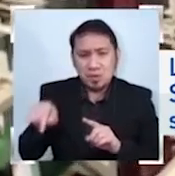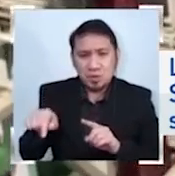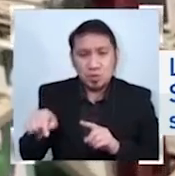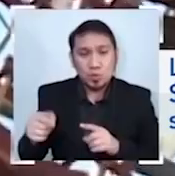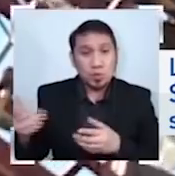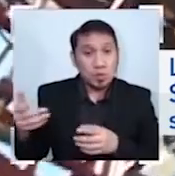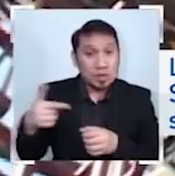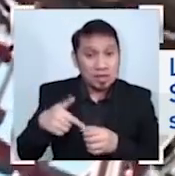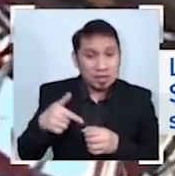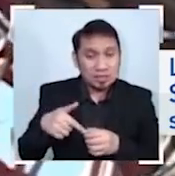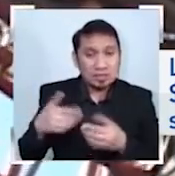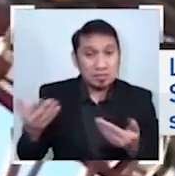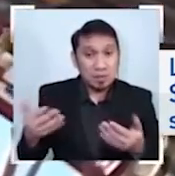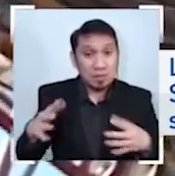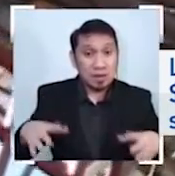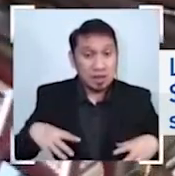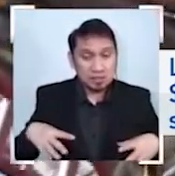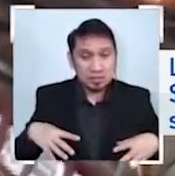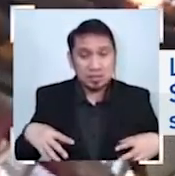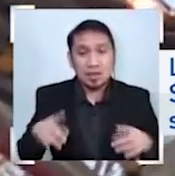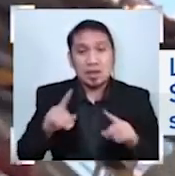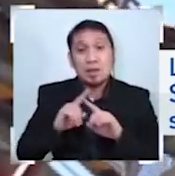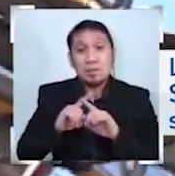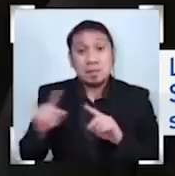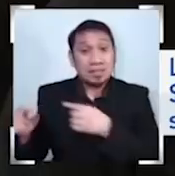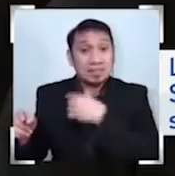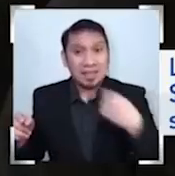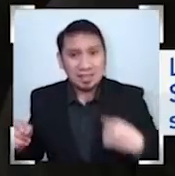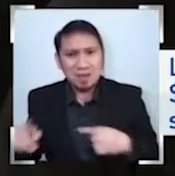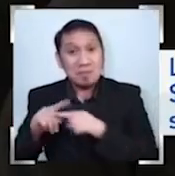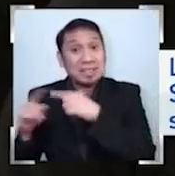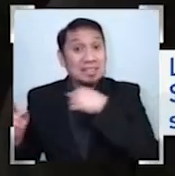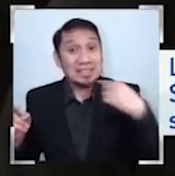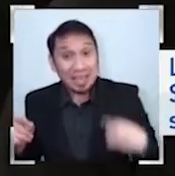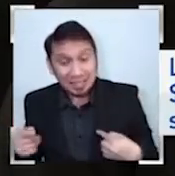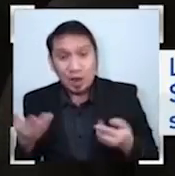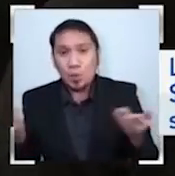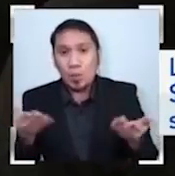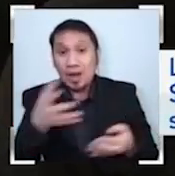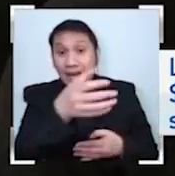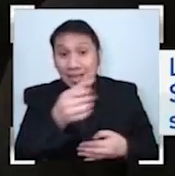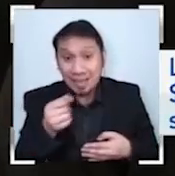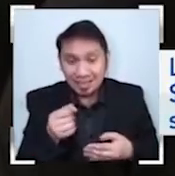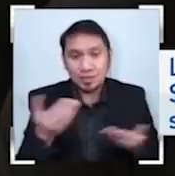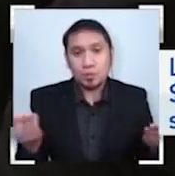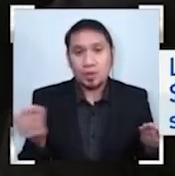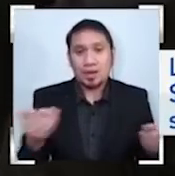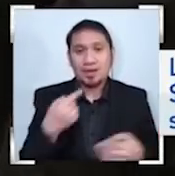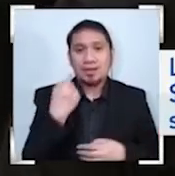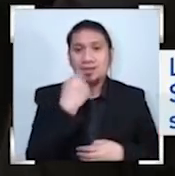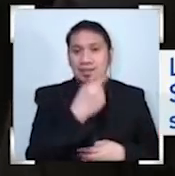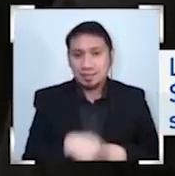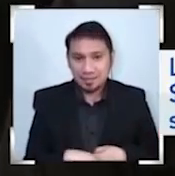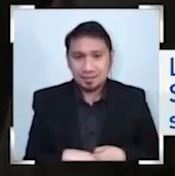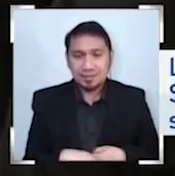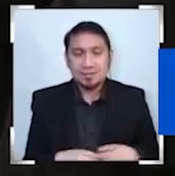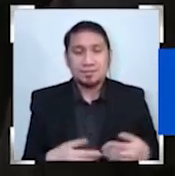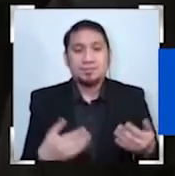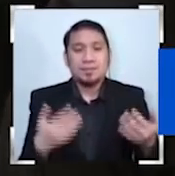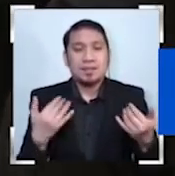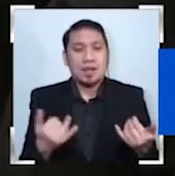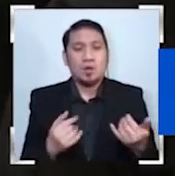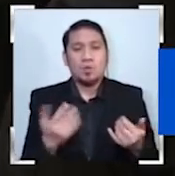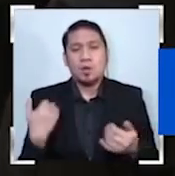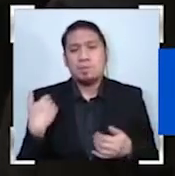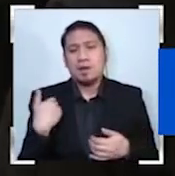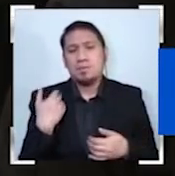nga lang, sa Russia naman umaasa ang China. Wala kaming nakikita as of now. Oh, kasi, kumbaga